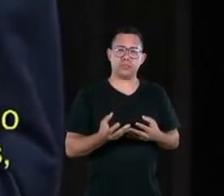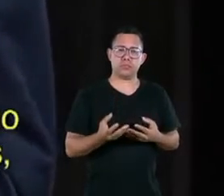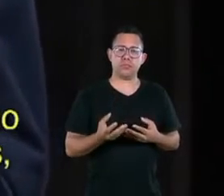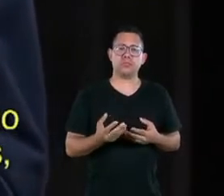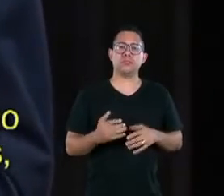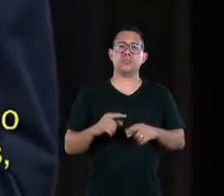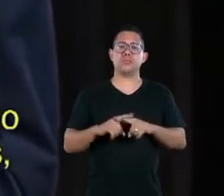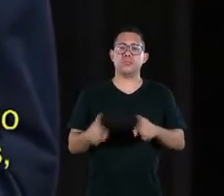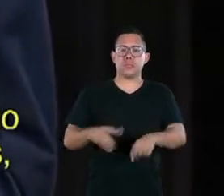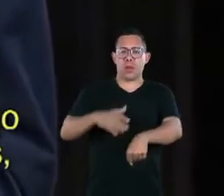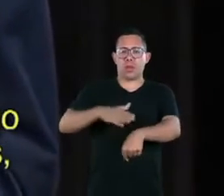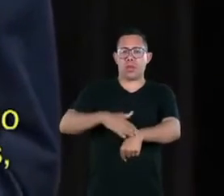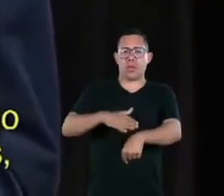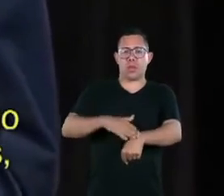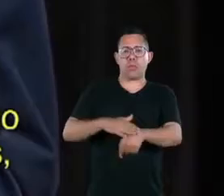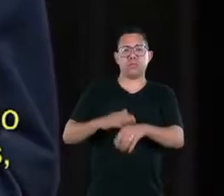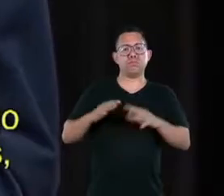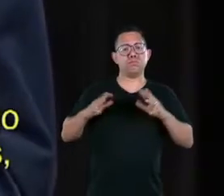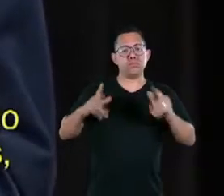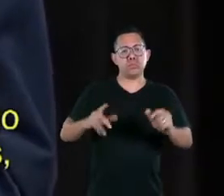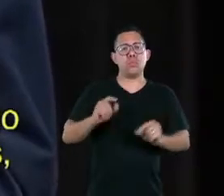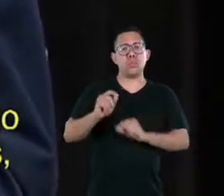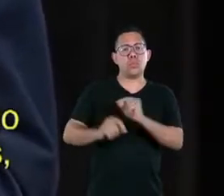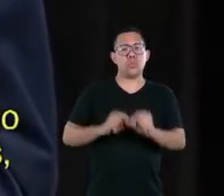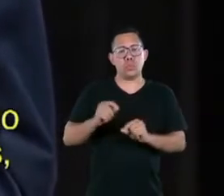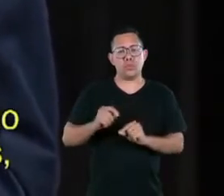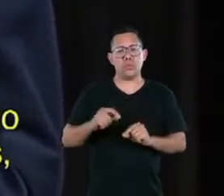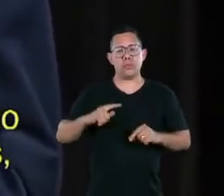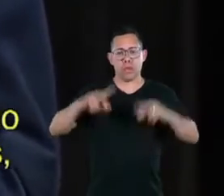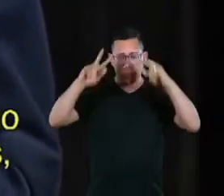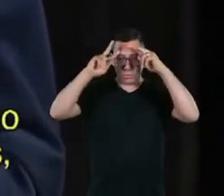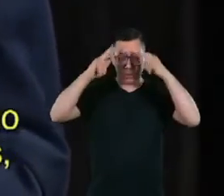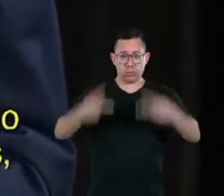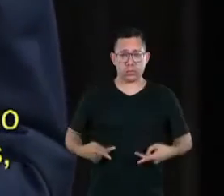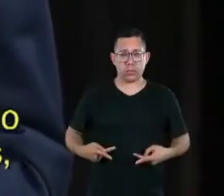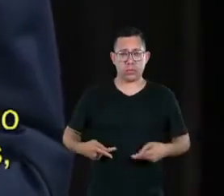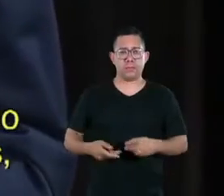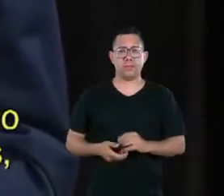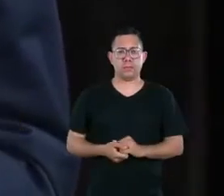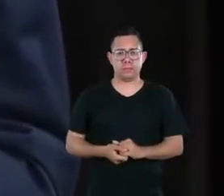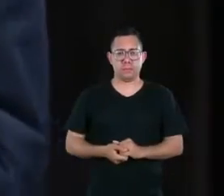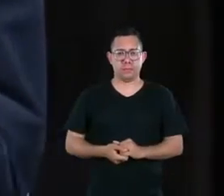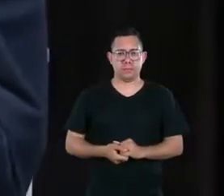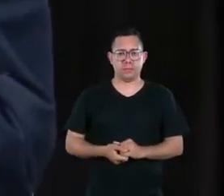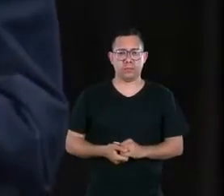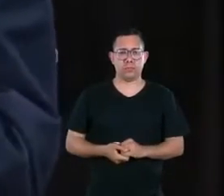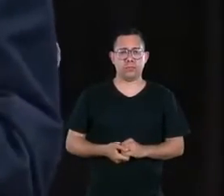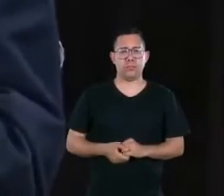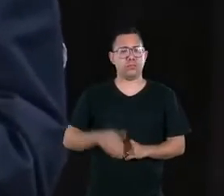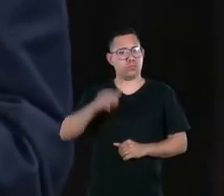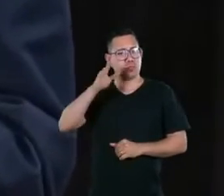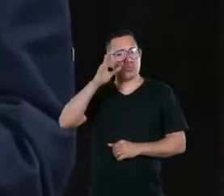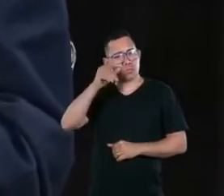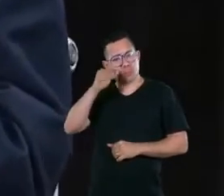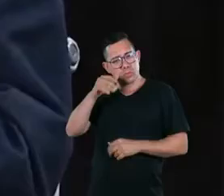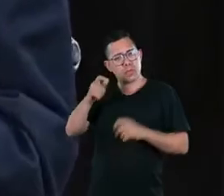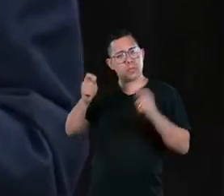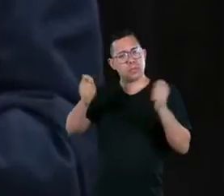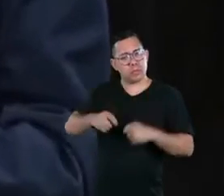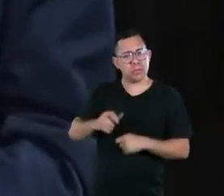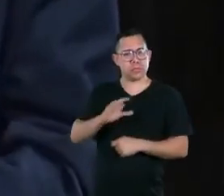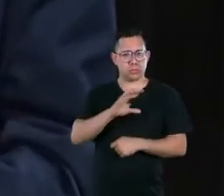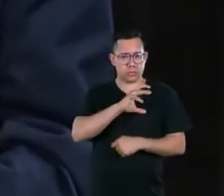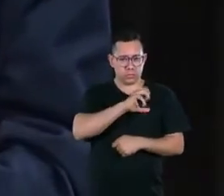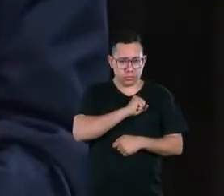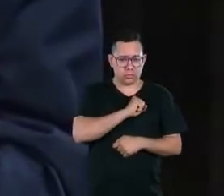même temps, il y a ce que j'ai de commun avec tous les autres êtres humains, c'est-à-dire la curiosité, la